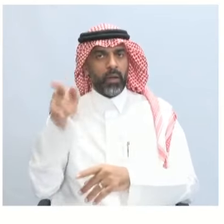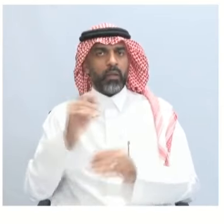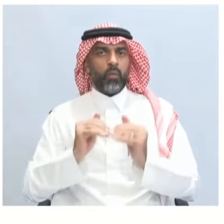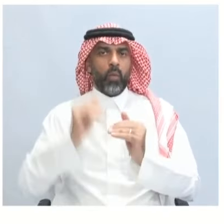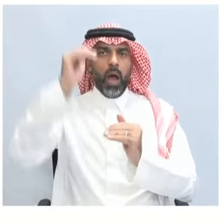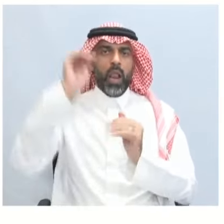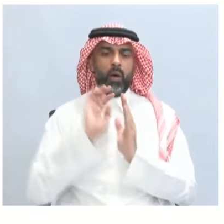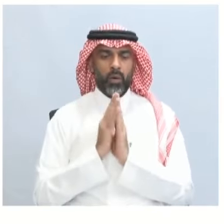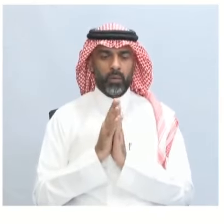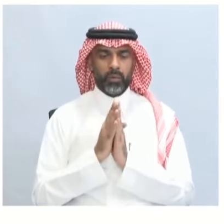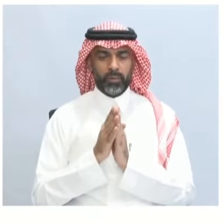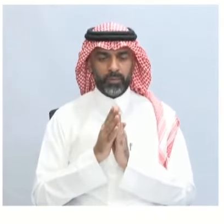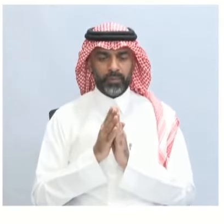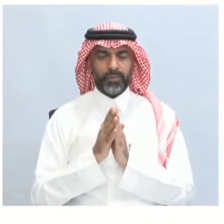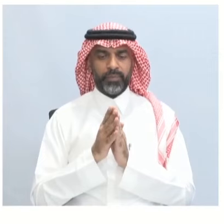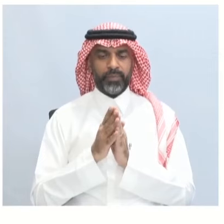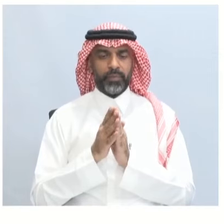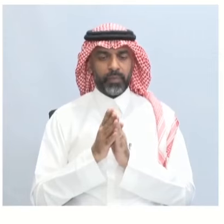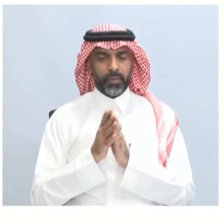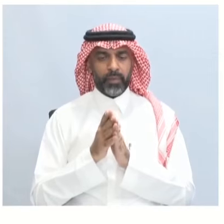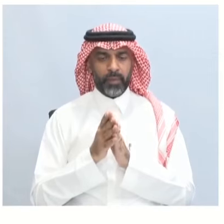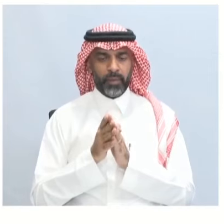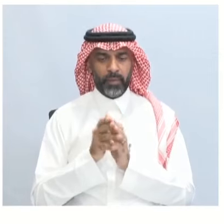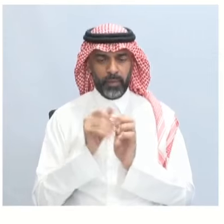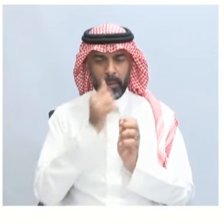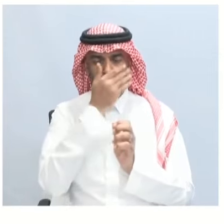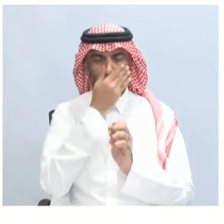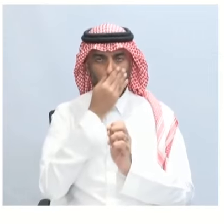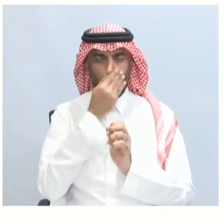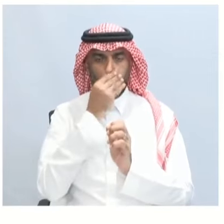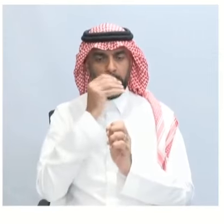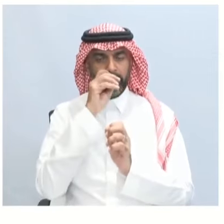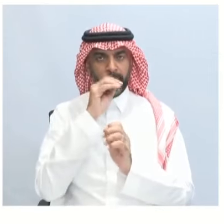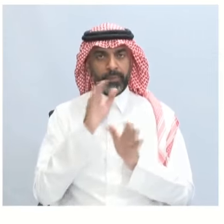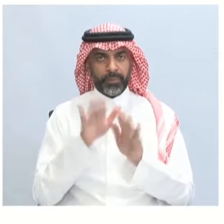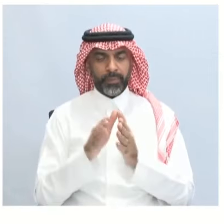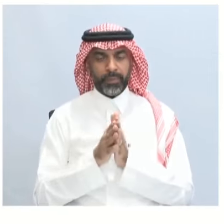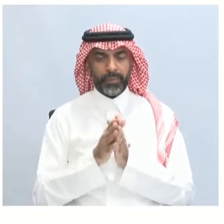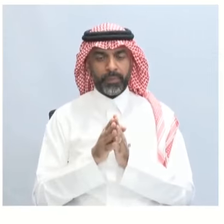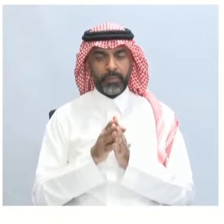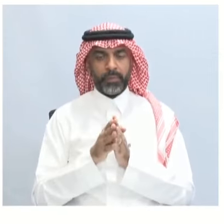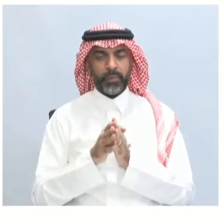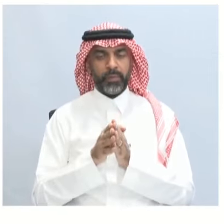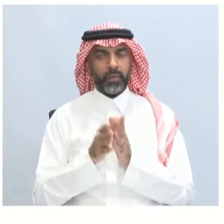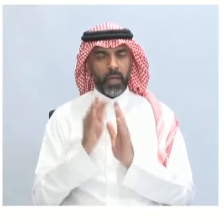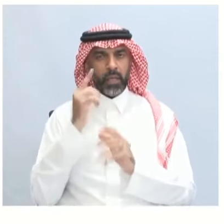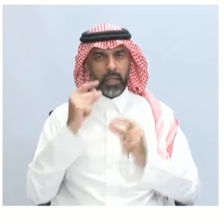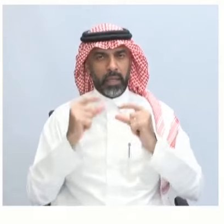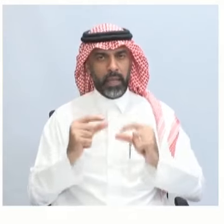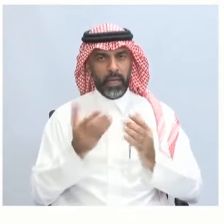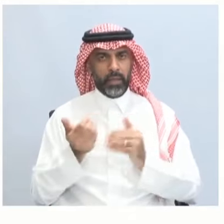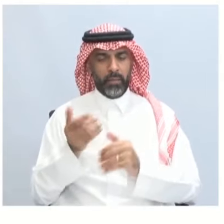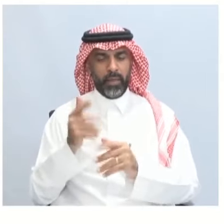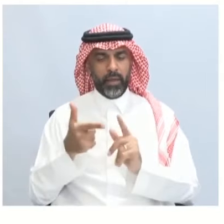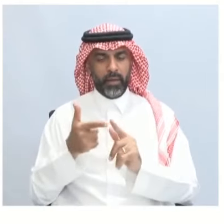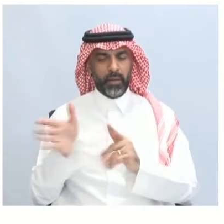نقول التوحيد سبيل العزه والشرف والرفع والعلو ايضا نريد ان نستدل على العباره الثانيه